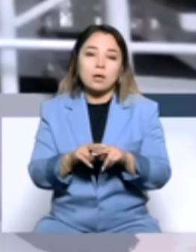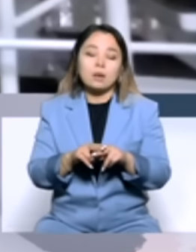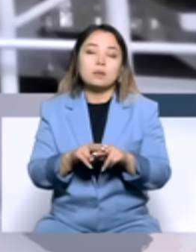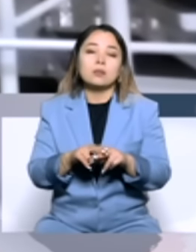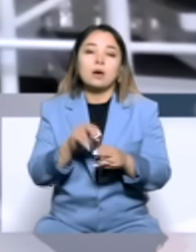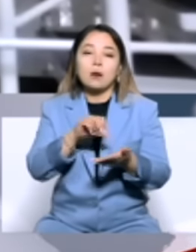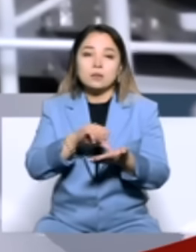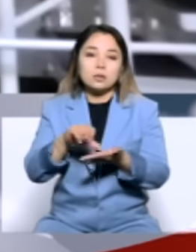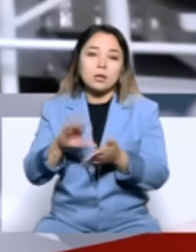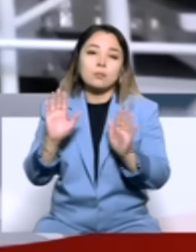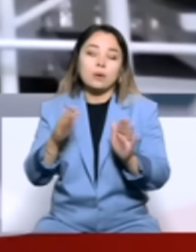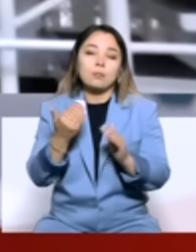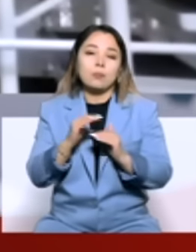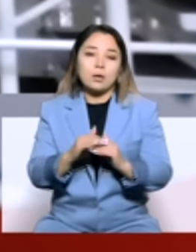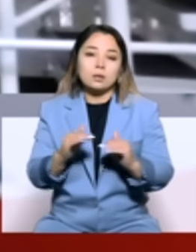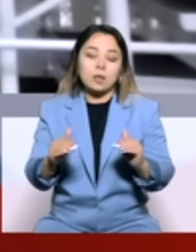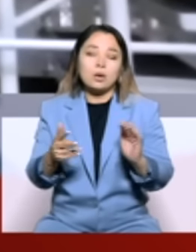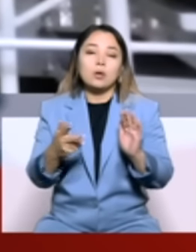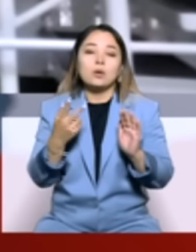қатысқан балалардың тек